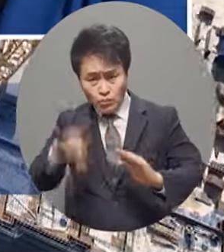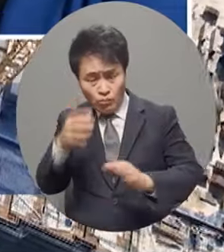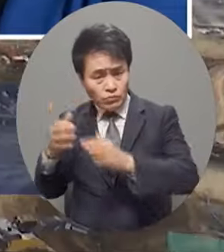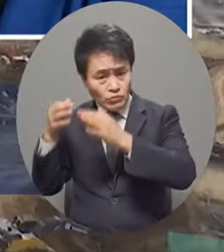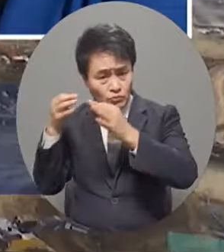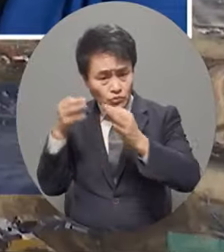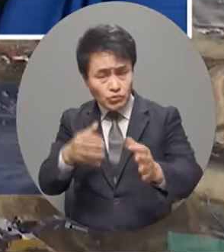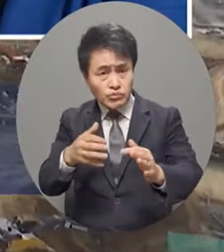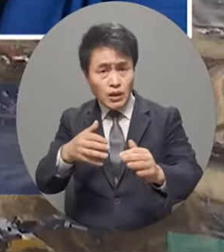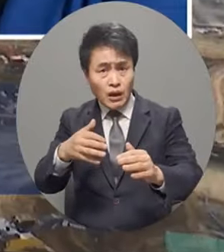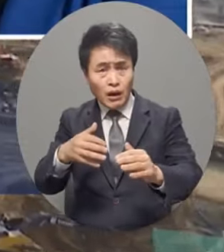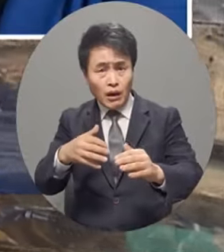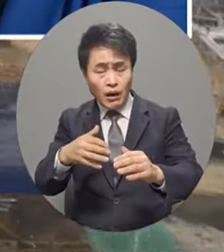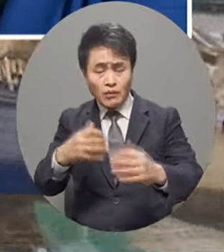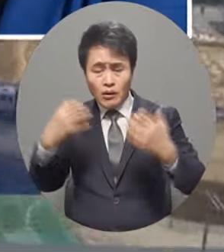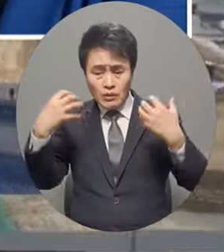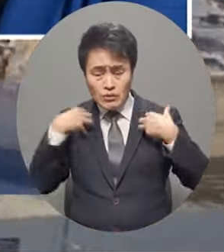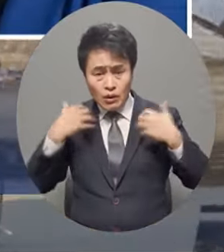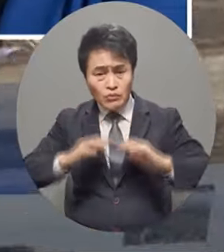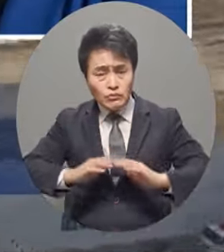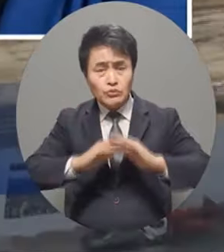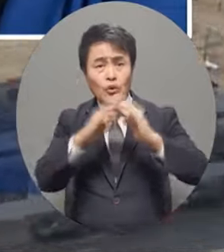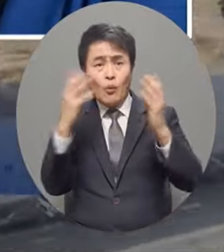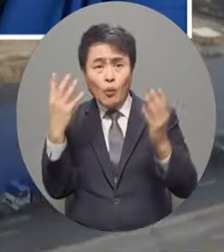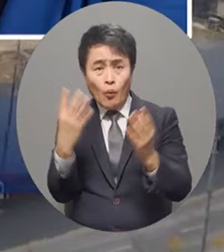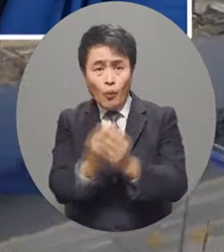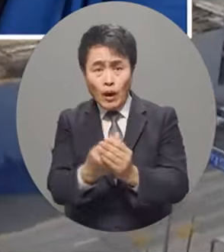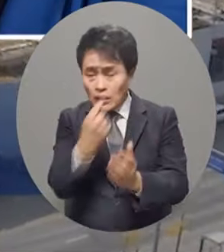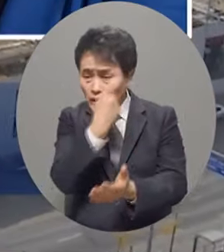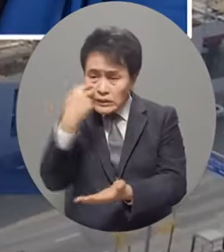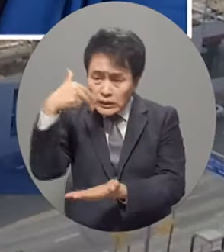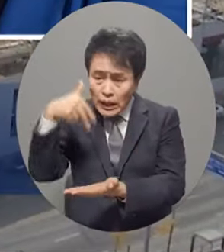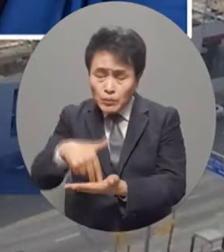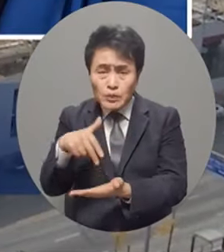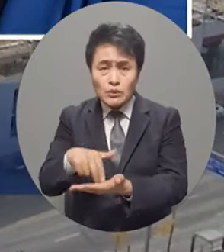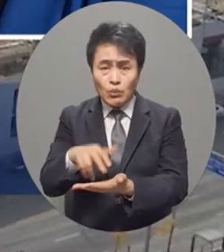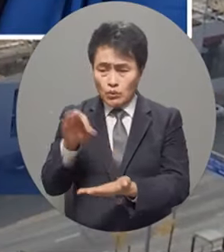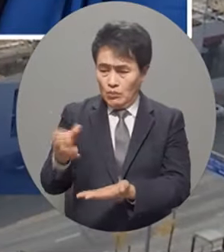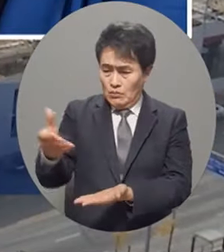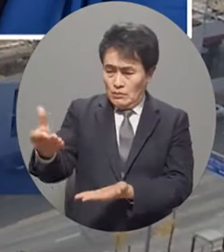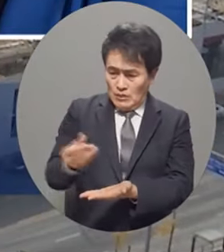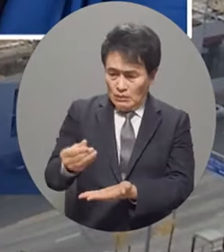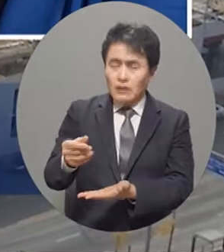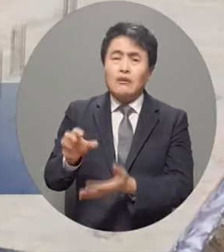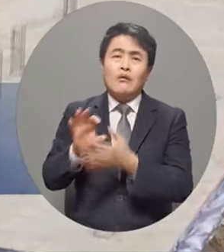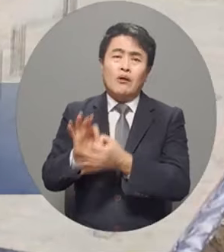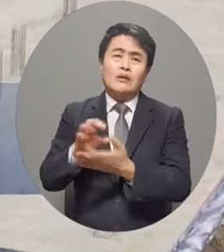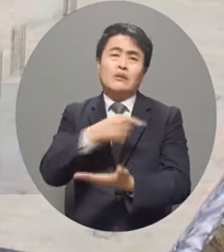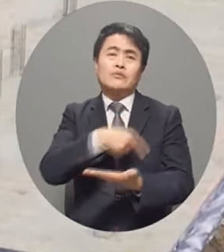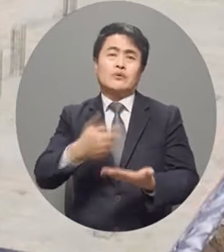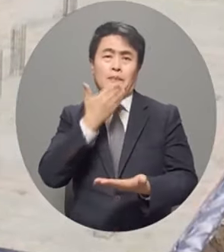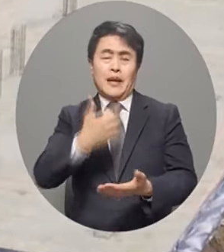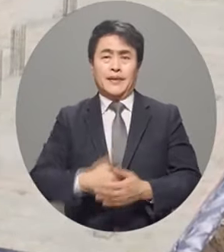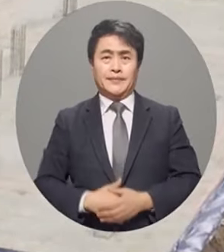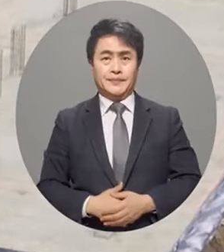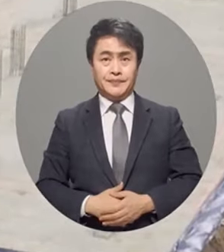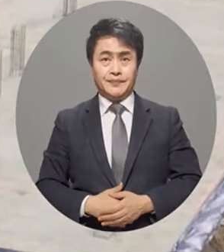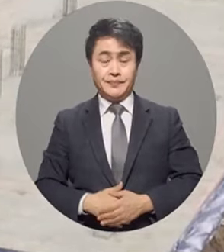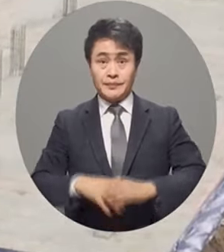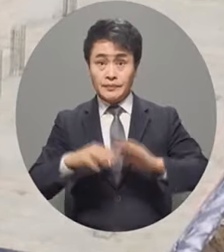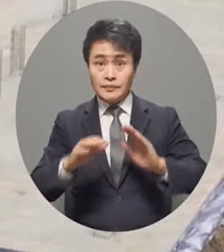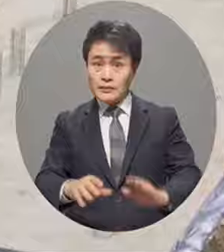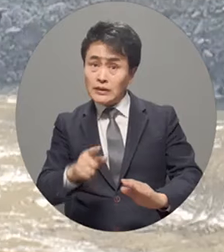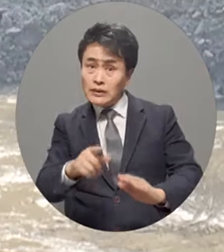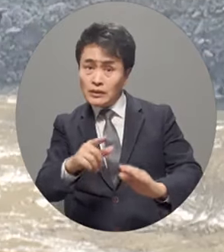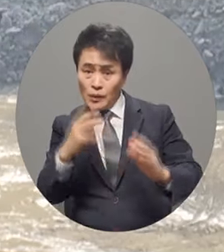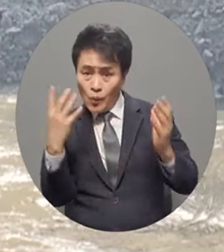혹은 책임 준공 등을 통해서 담보 쓴 부분에 대해서는 손실이 날 수밖에 없는 상황입니다. 그나마